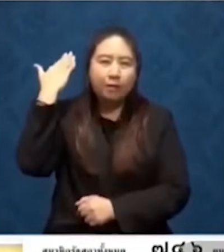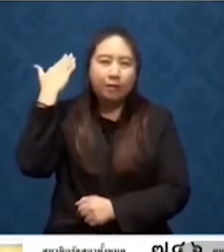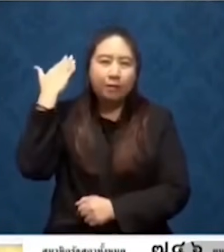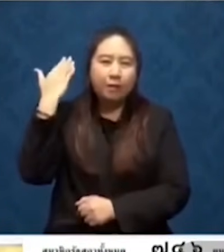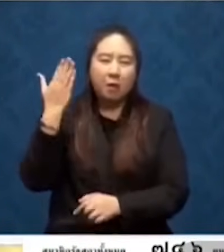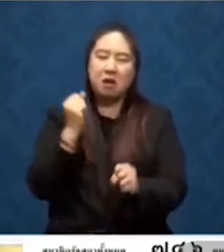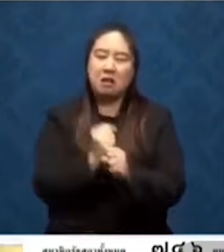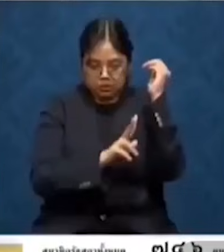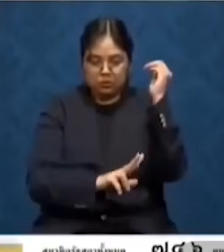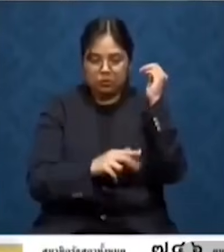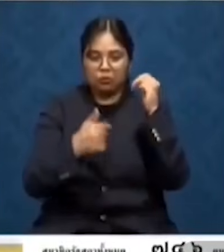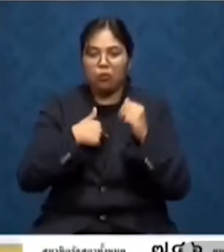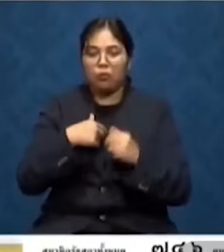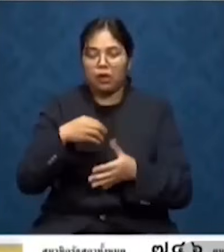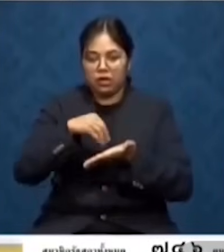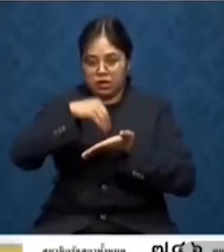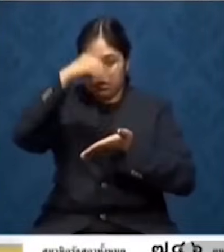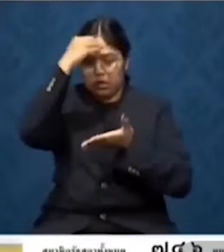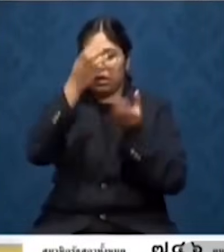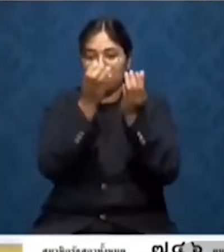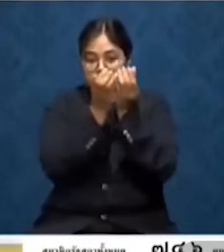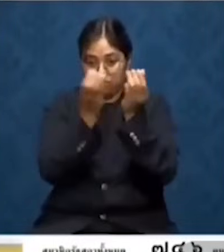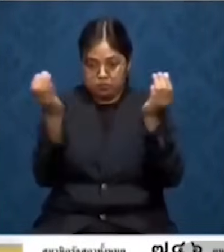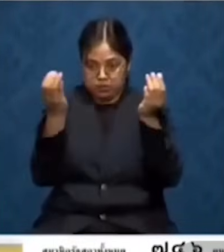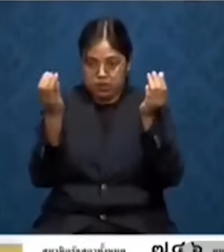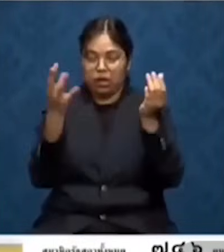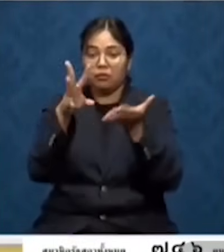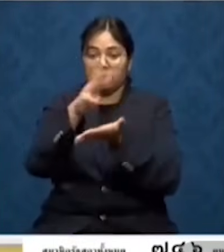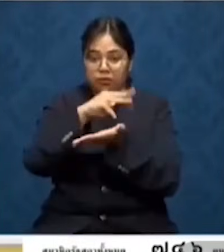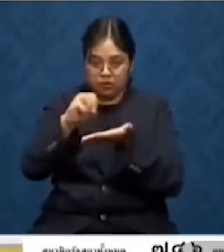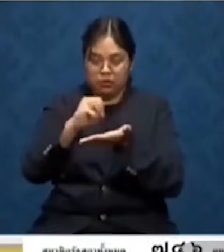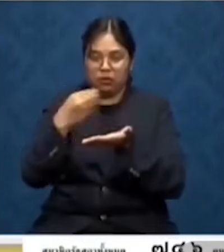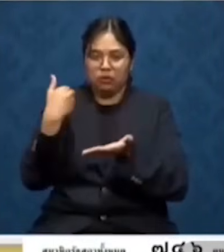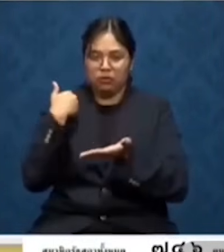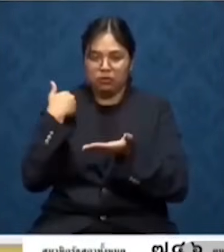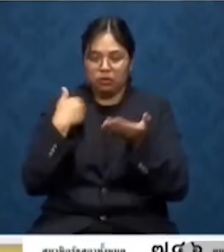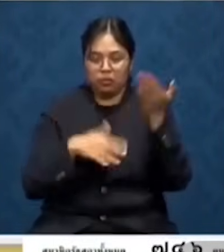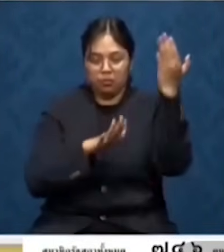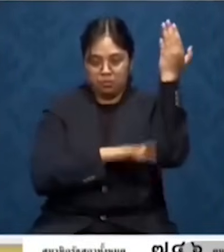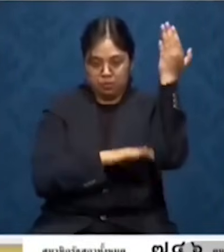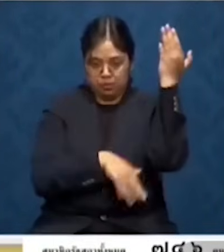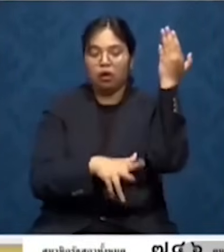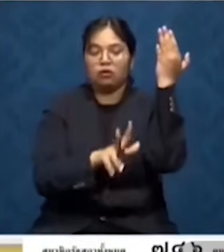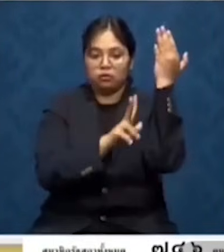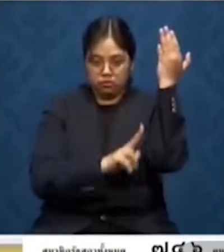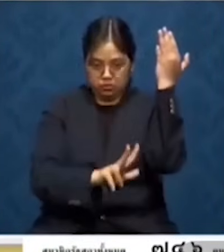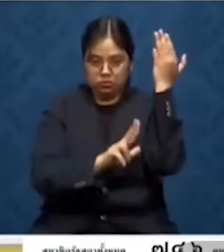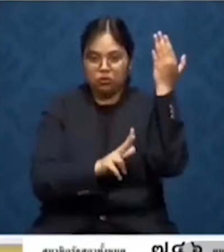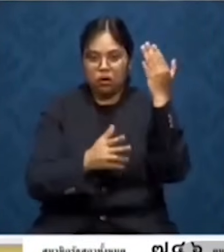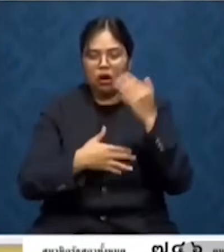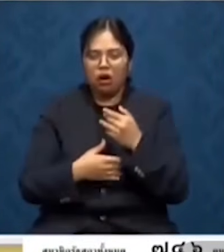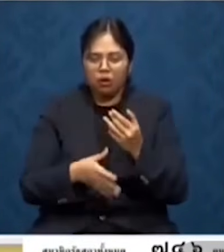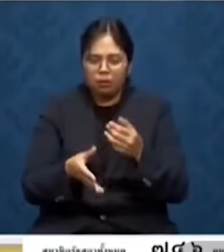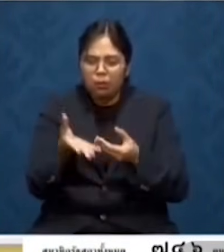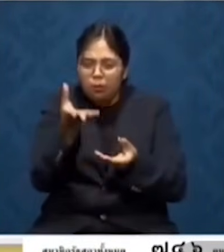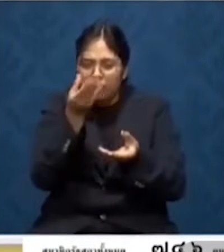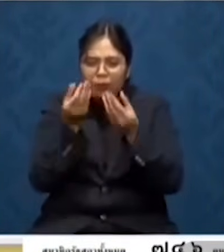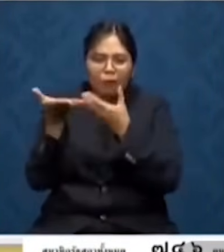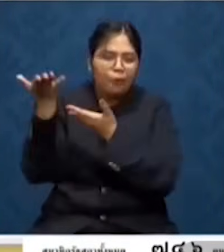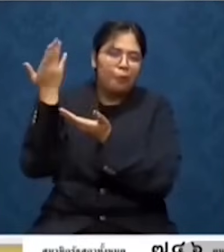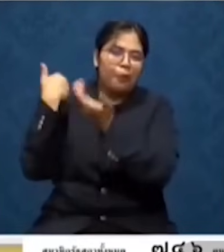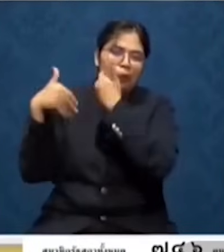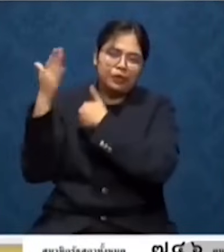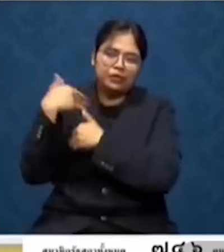ราเลือกปฏิบัติผมไปในพื้นที่3จังหวัดชายแดนภาคใต้ตั้งแต่เรียนธรรมศาสตร์แล้ว ศึกษาประวัติศาสตร์ด้วยความสน